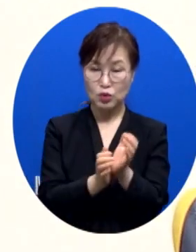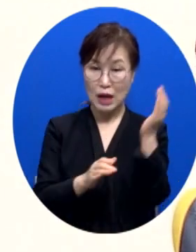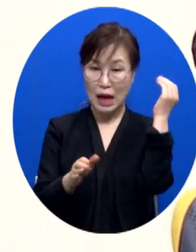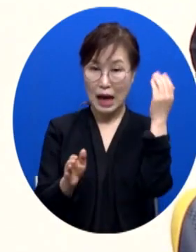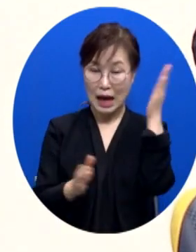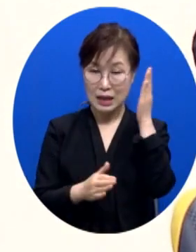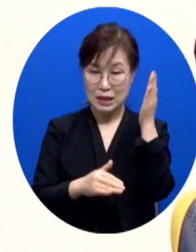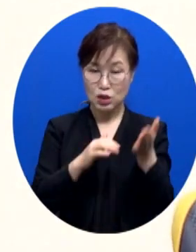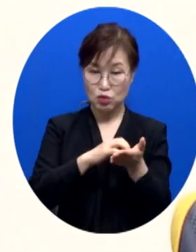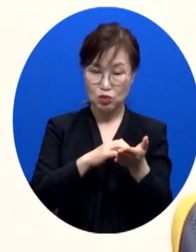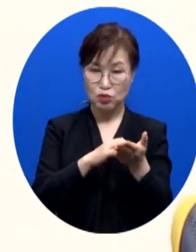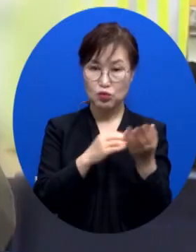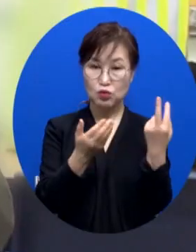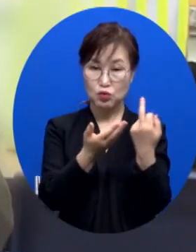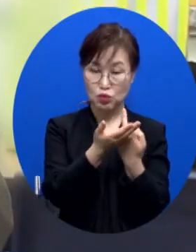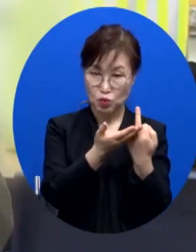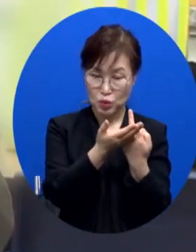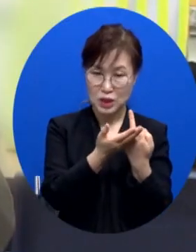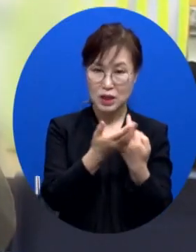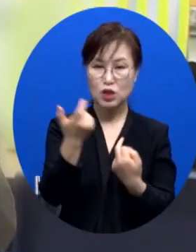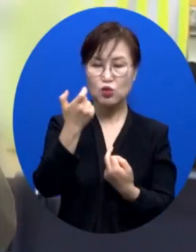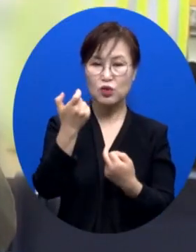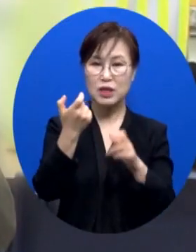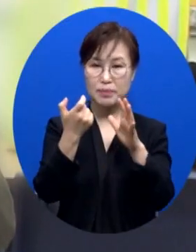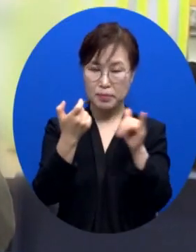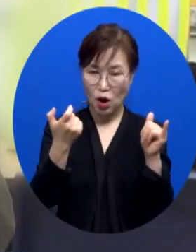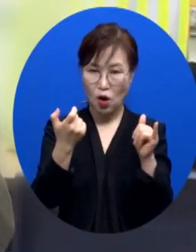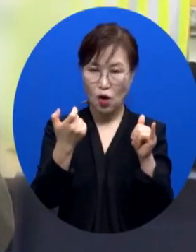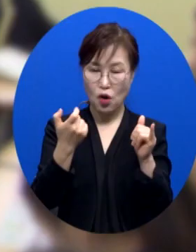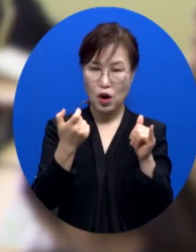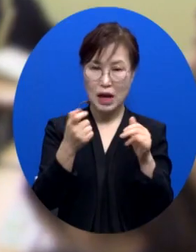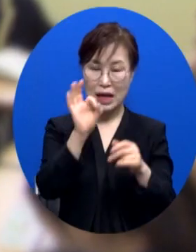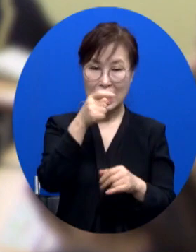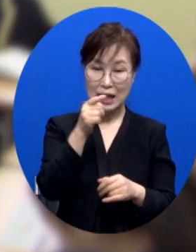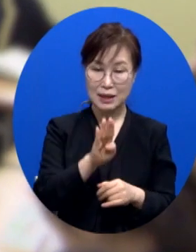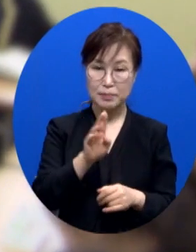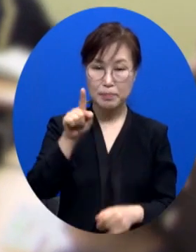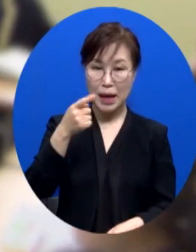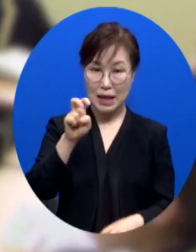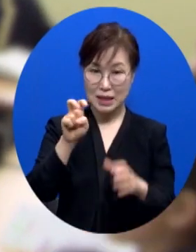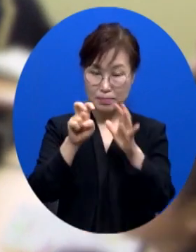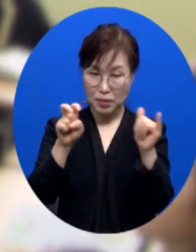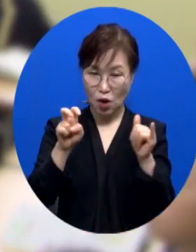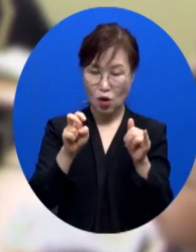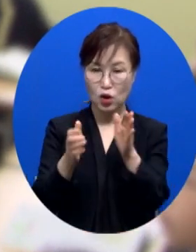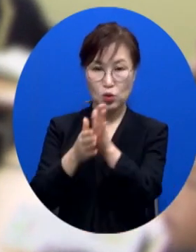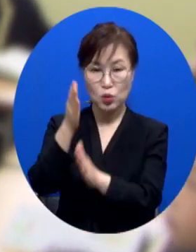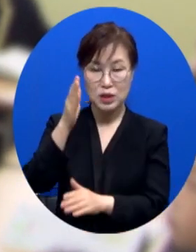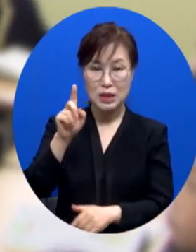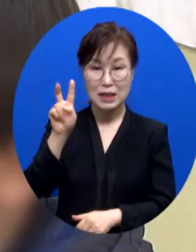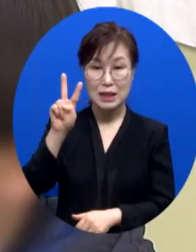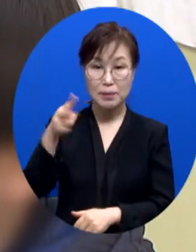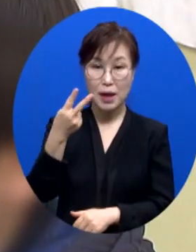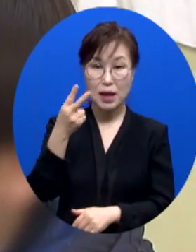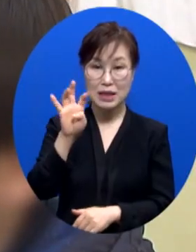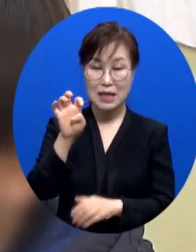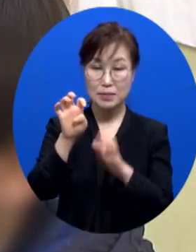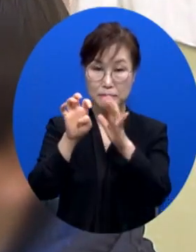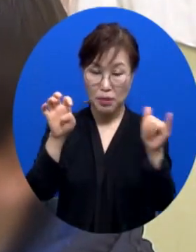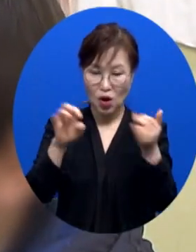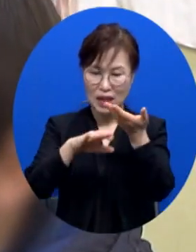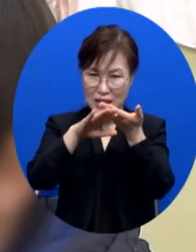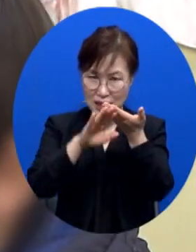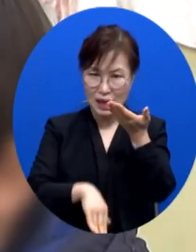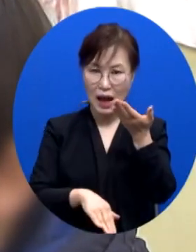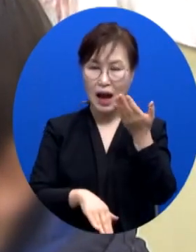기준 면 도서벽지 60명, 읍 120명, 도시 240명 이하인 초등학교의 폐교를